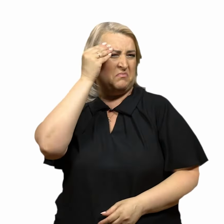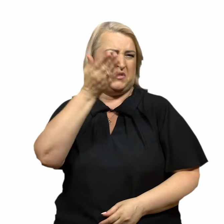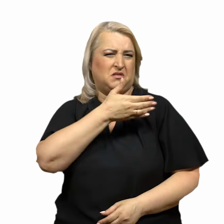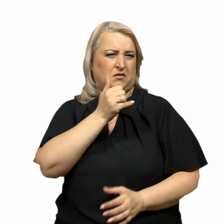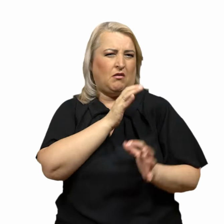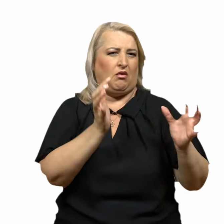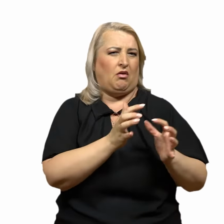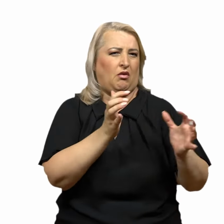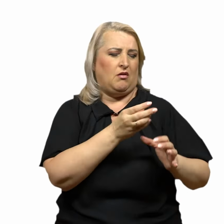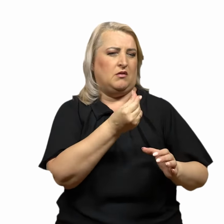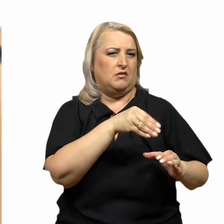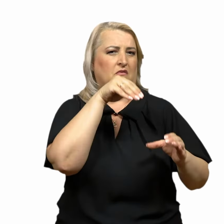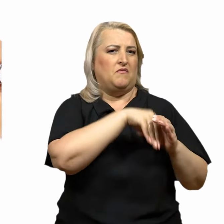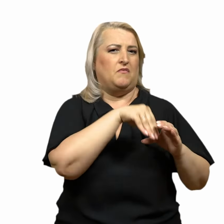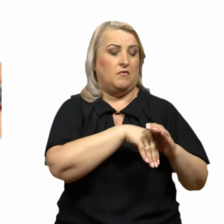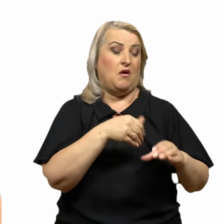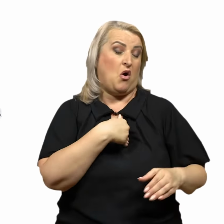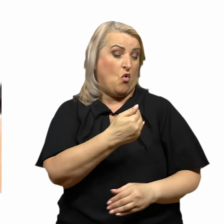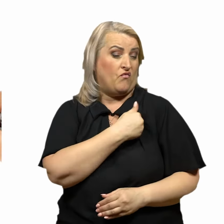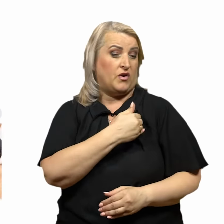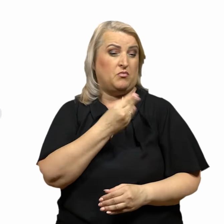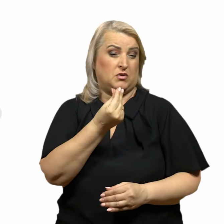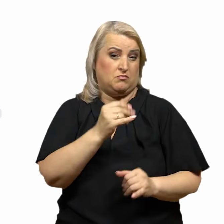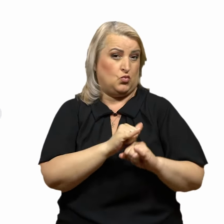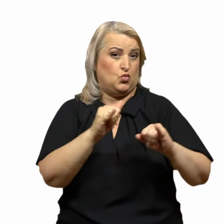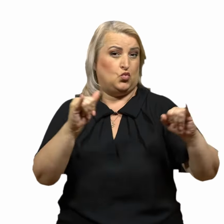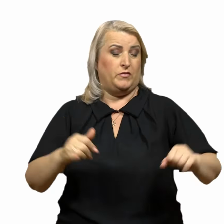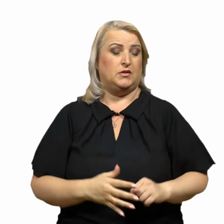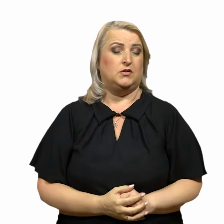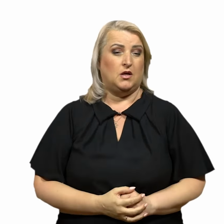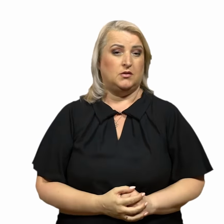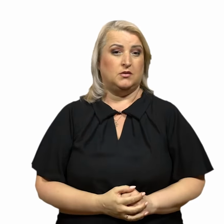în pușculiță. Mai ales că eu vreau ca banii mei să se înmulțească.